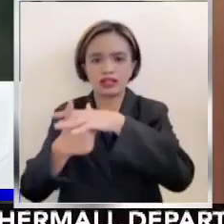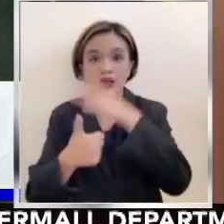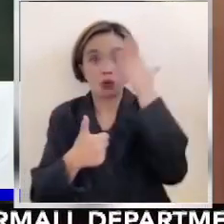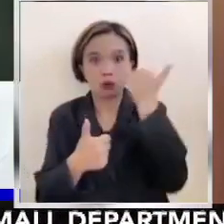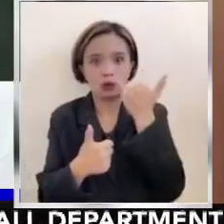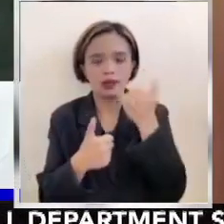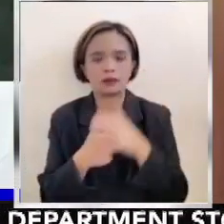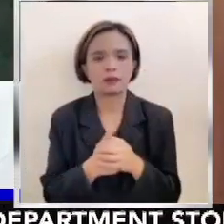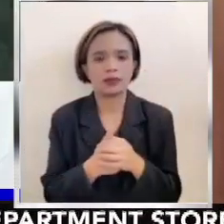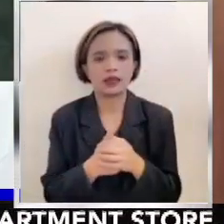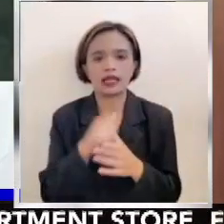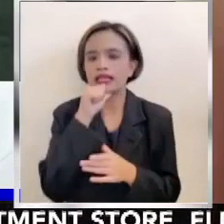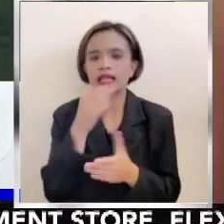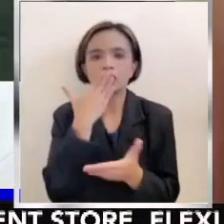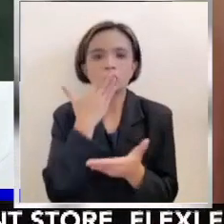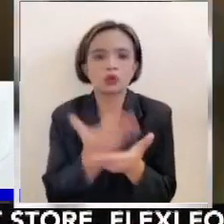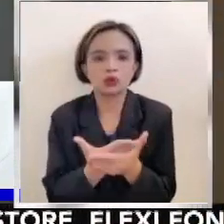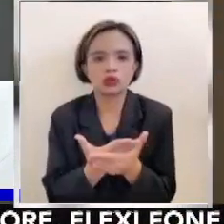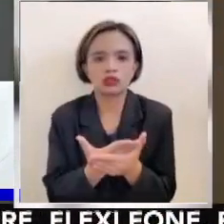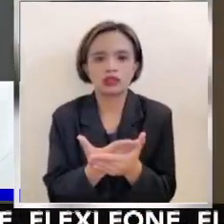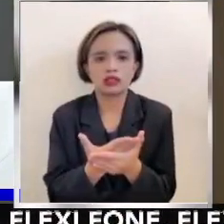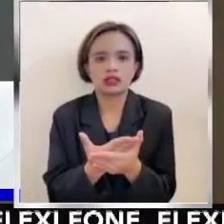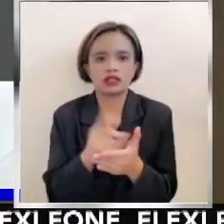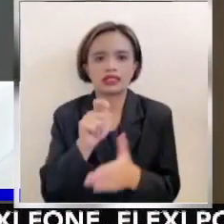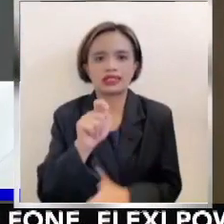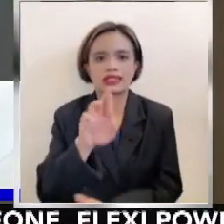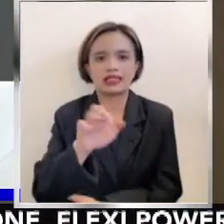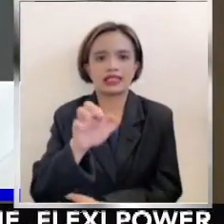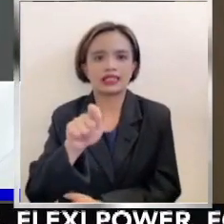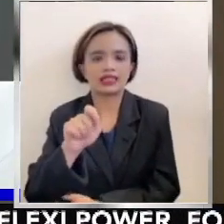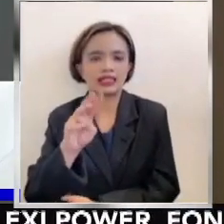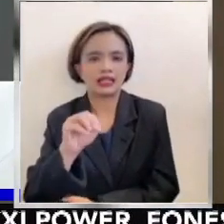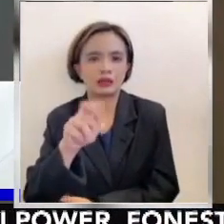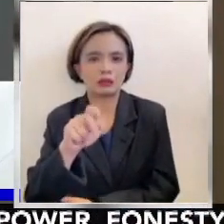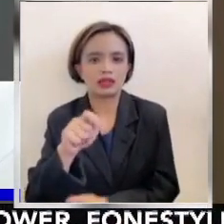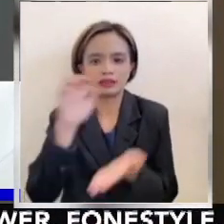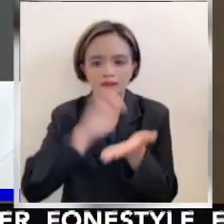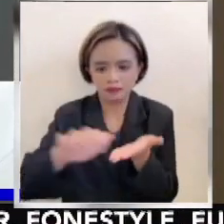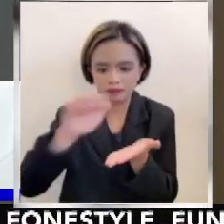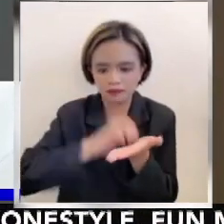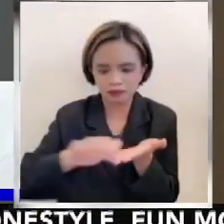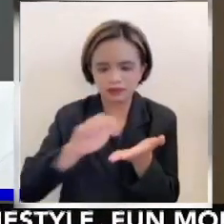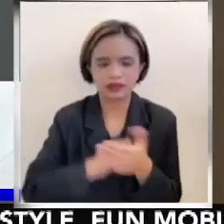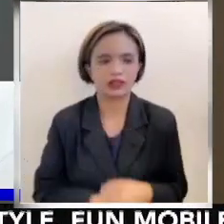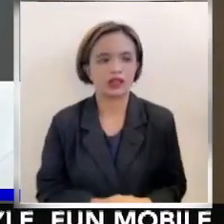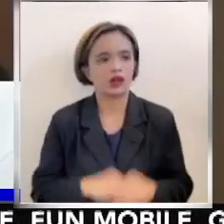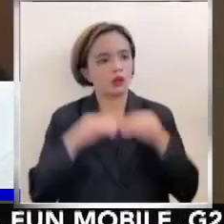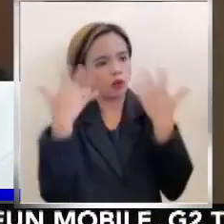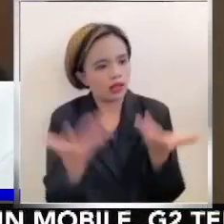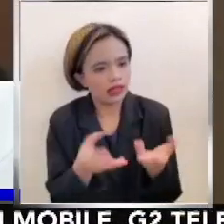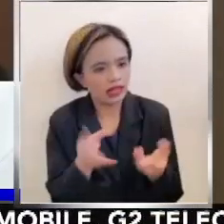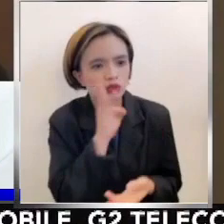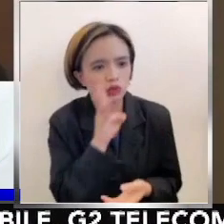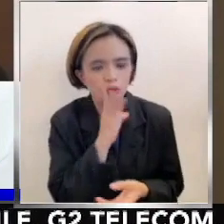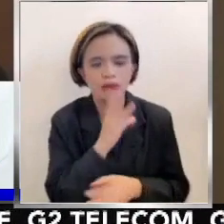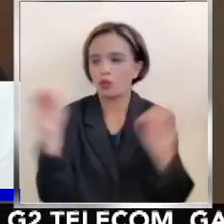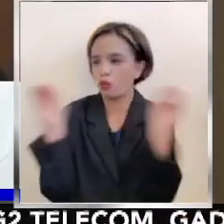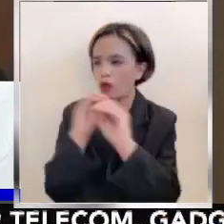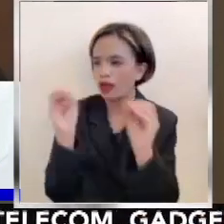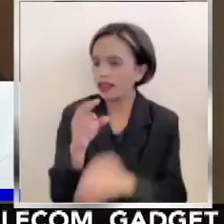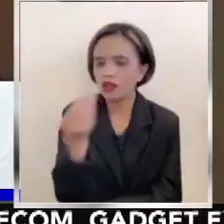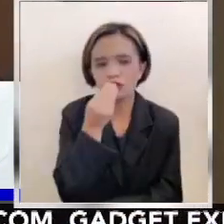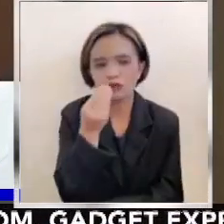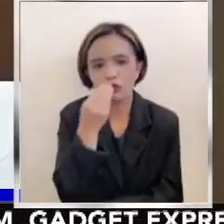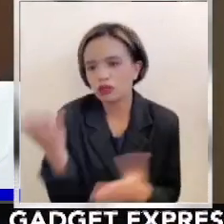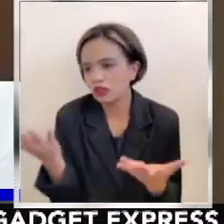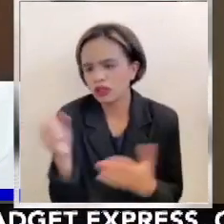sa kanila sa rehearsals. Direk na direk, tapos walang tubig, walang pagkain. Kaya parang nagtataka kami